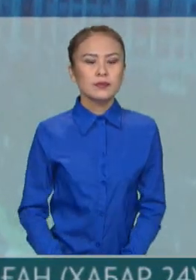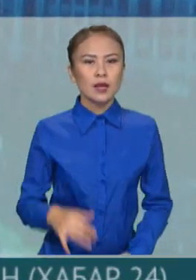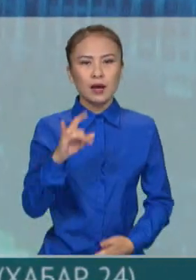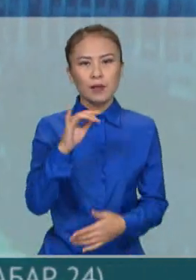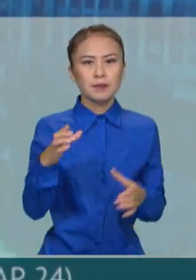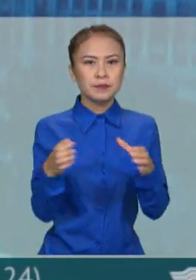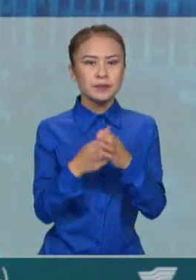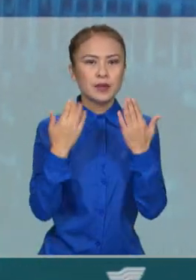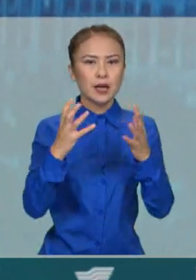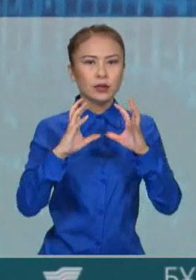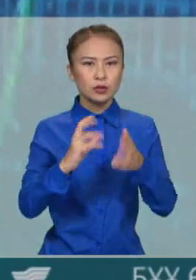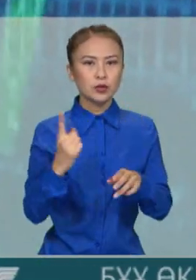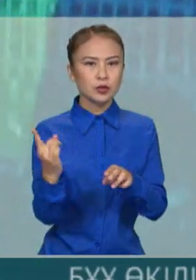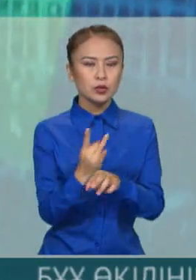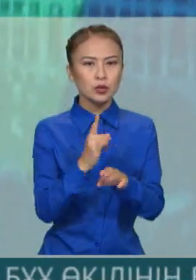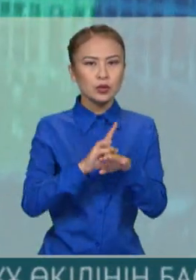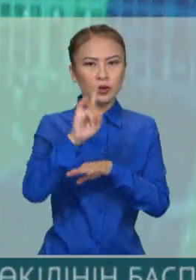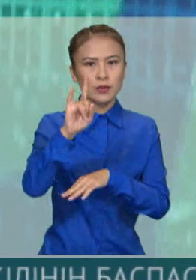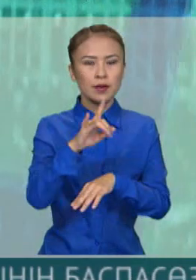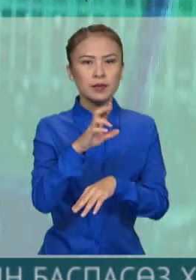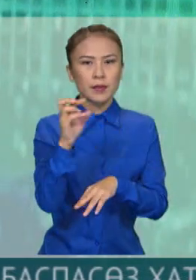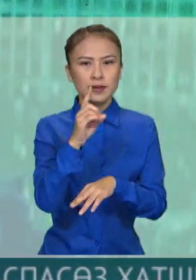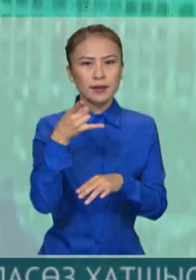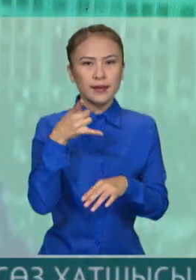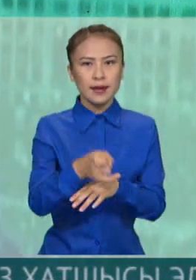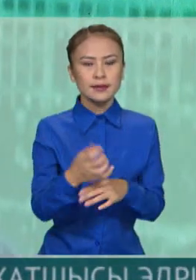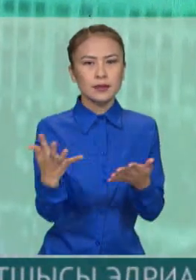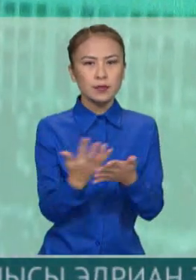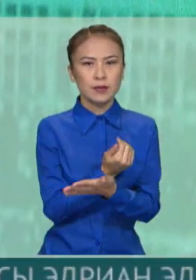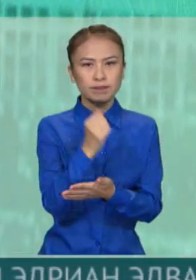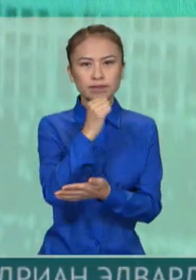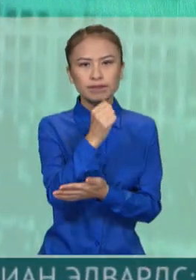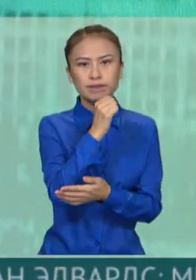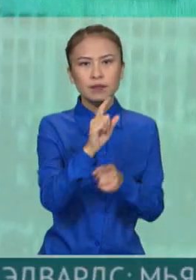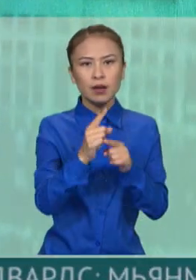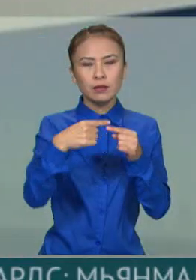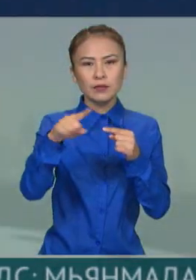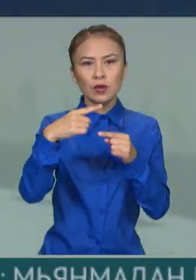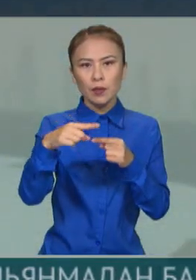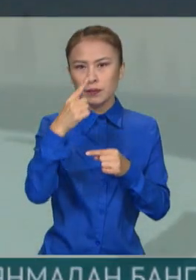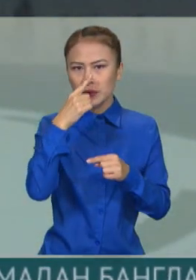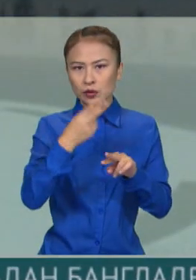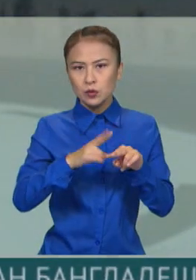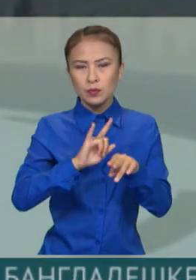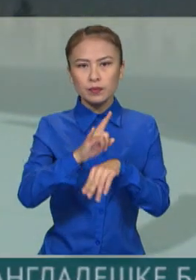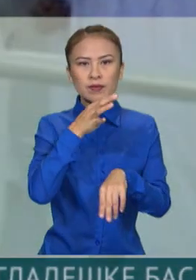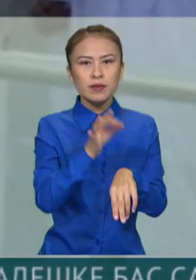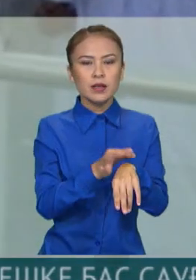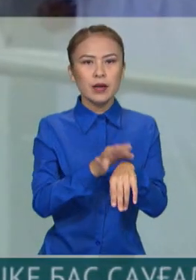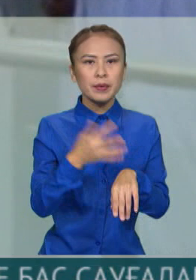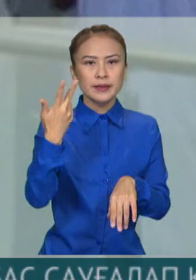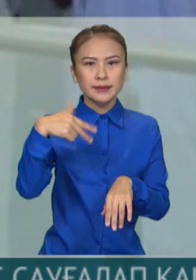Біріккен Араб Әмірліктерінде әлемдегі тұңғыш ұшқышсыз ұшатын такси сынақтан сәтті өтті. Қашықтан басқарылатын көліктің ұшу уақыты жарты